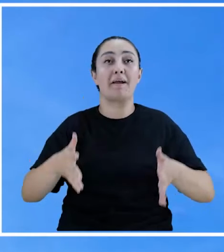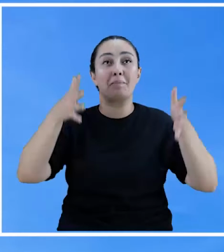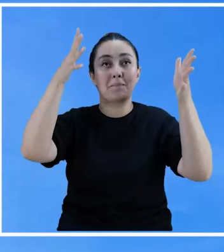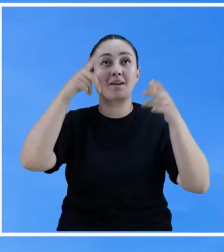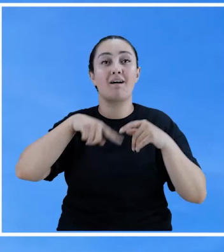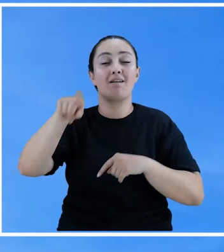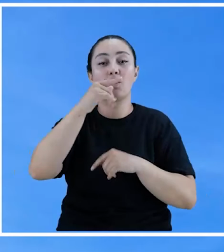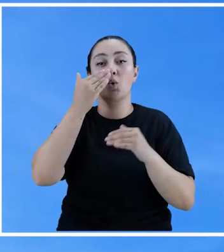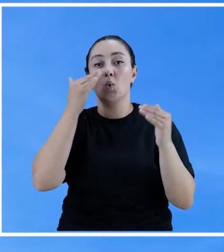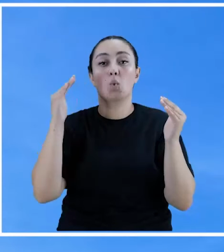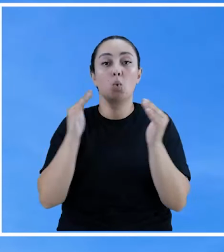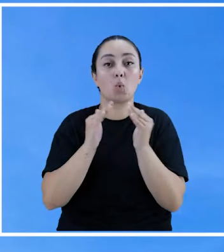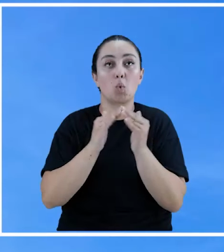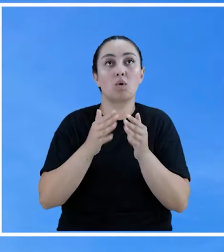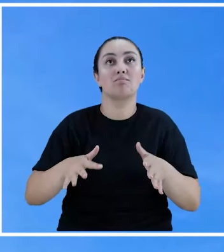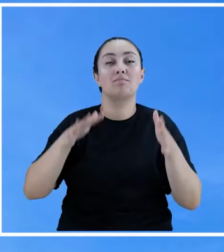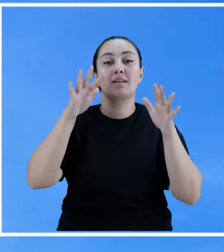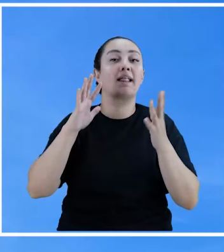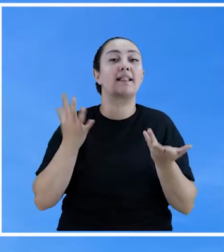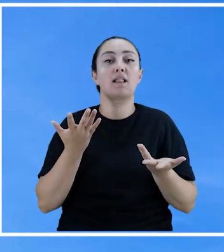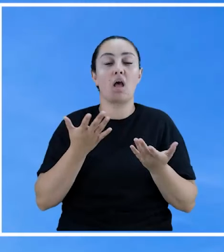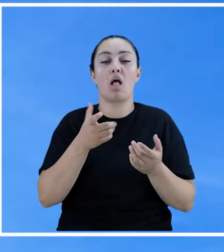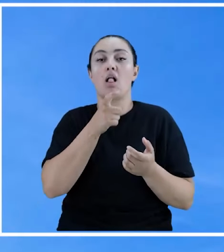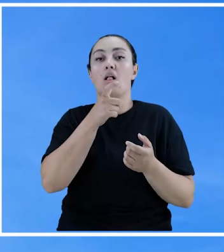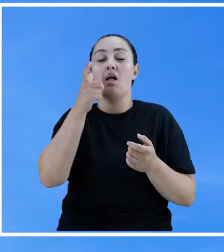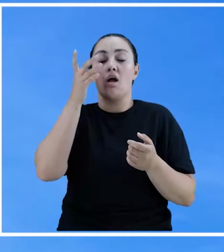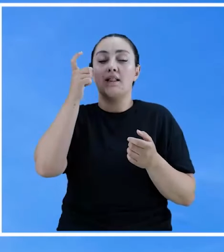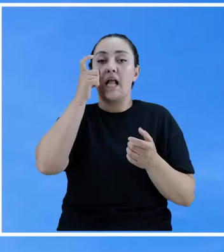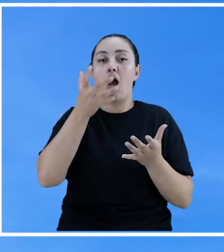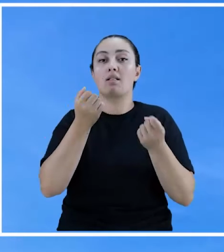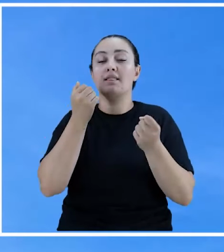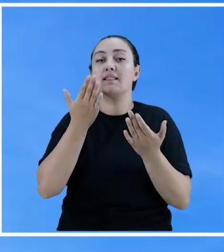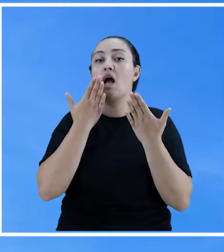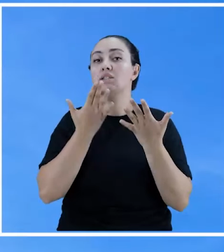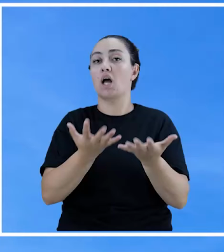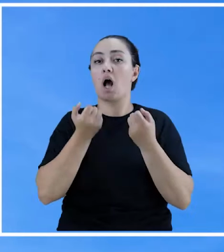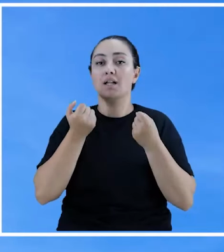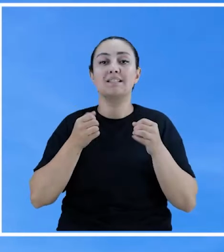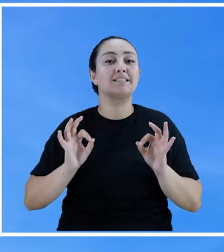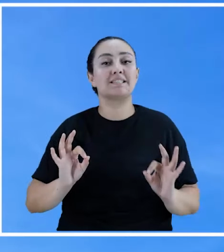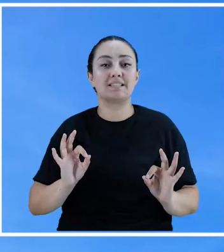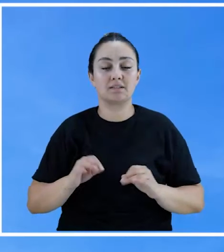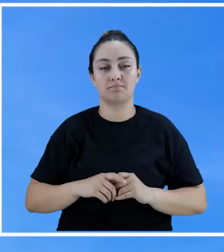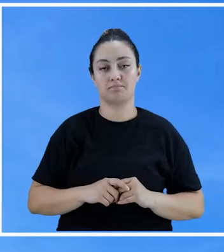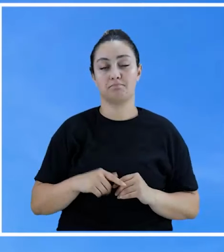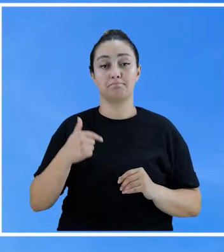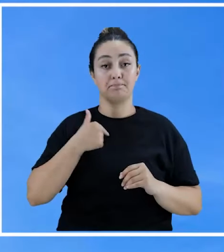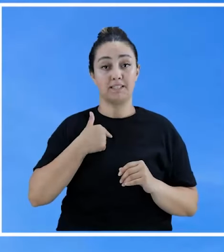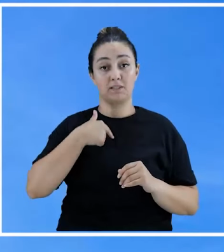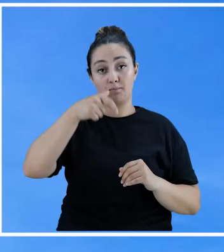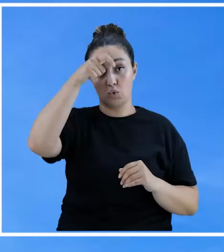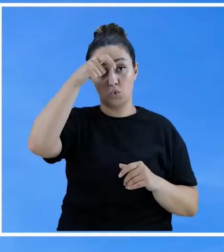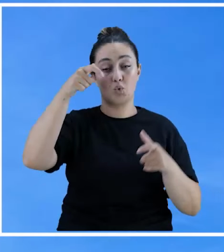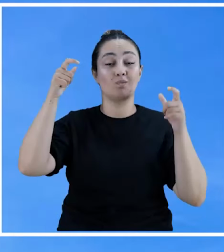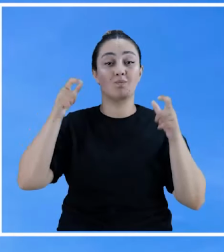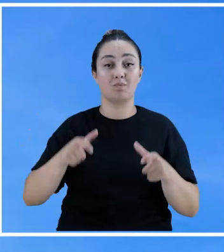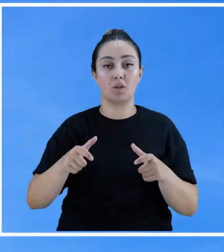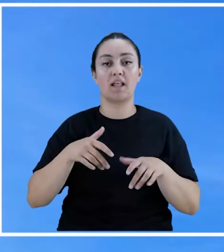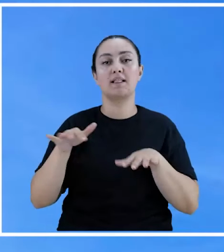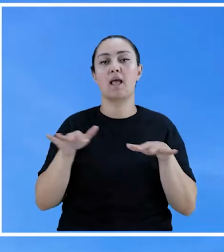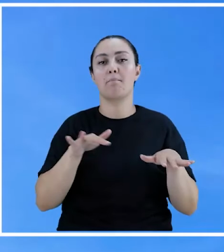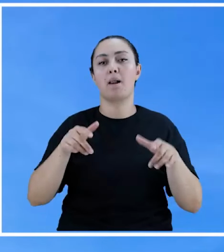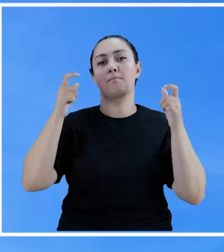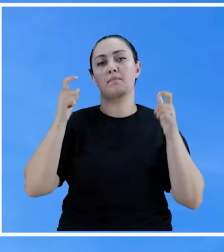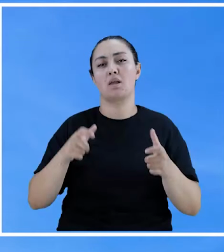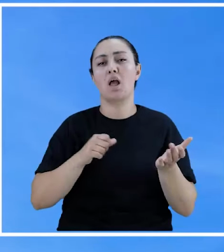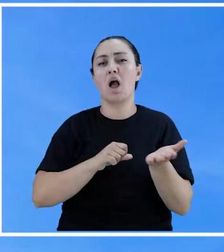mevcut binaların depreme dayanıklılığı konusunda ne gibi dersler çıkarmamıza yardımcı oldu? Aslında şöyle söyleyeyim, bizim ülkemiz bir